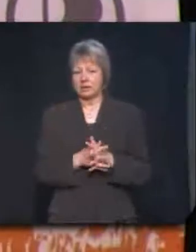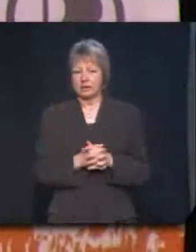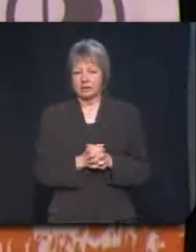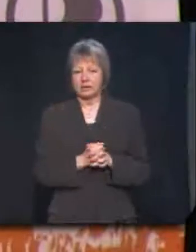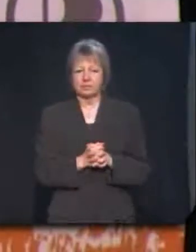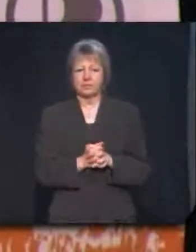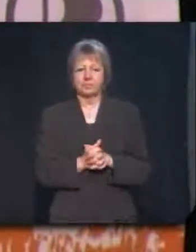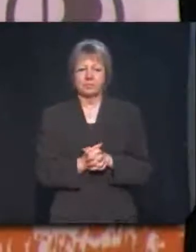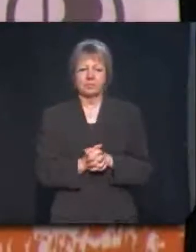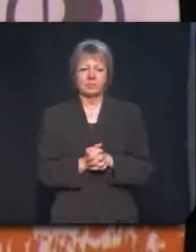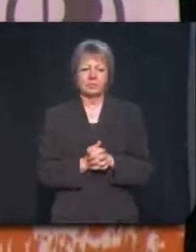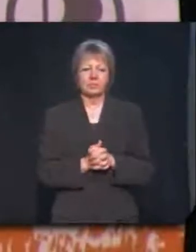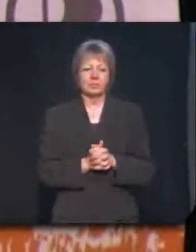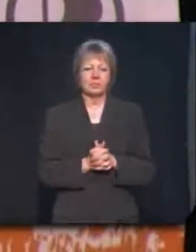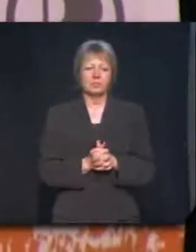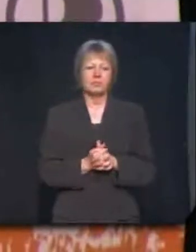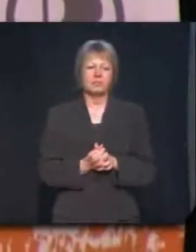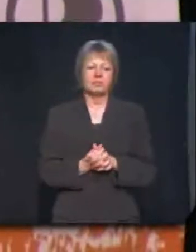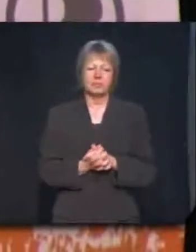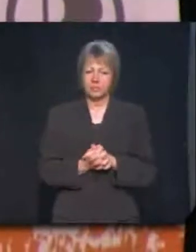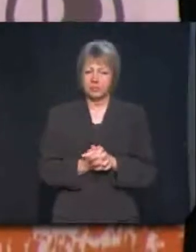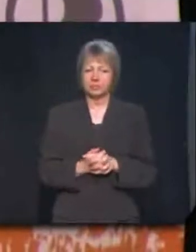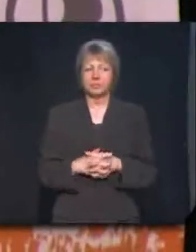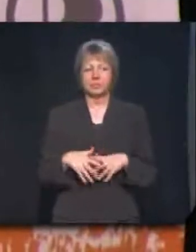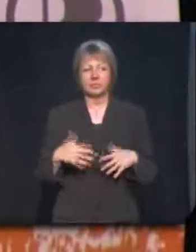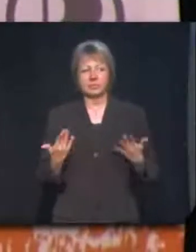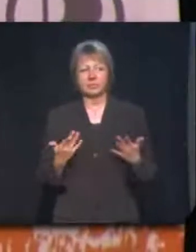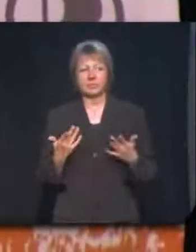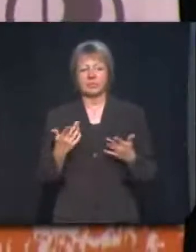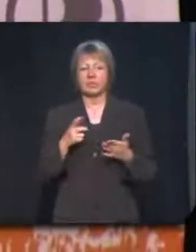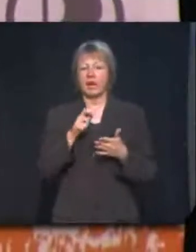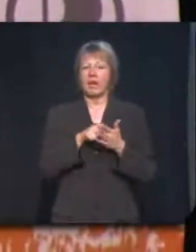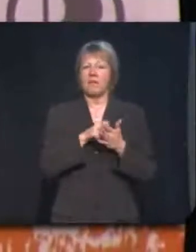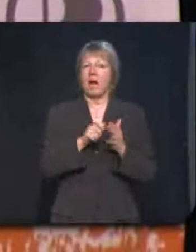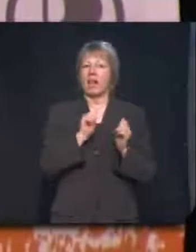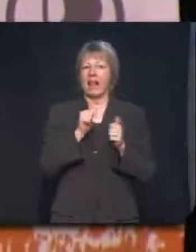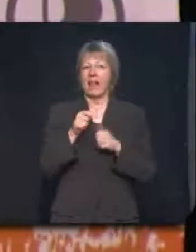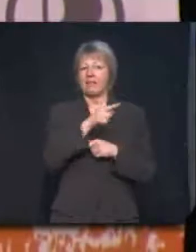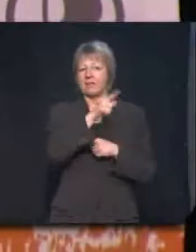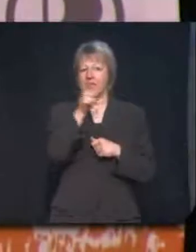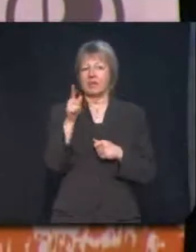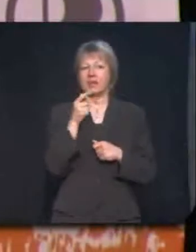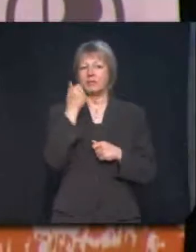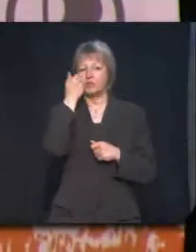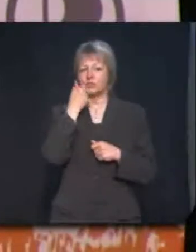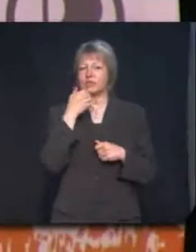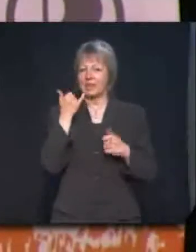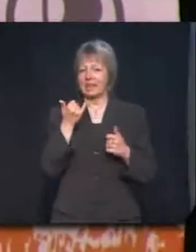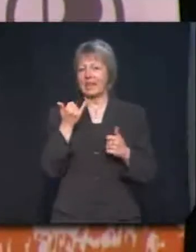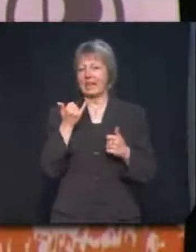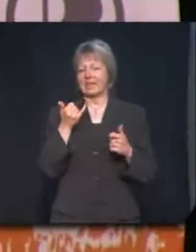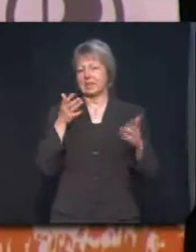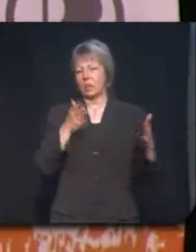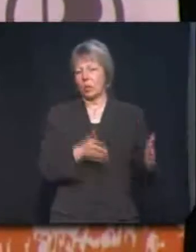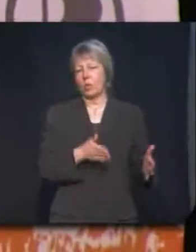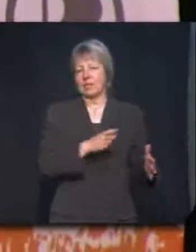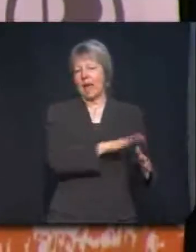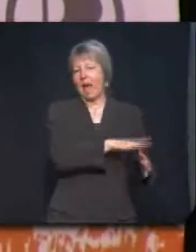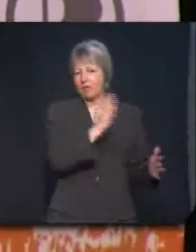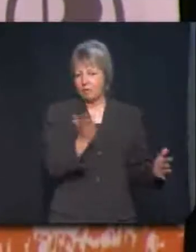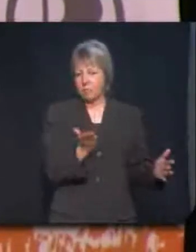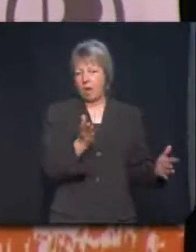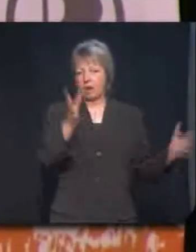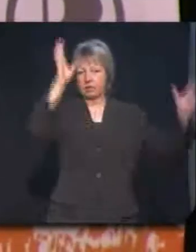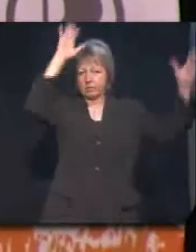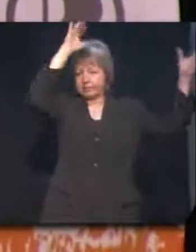Liebe Wahlhelfer öffnet die Urnen hebt sie hoch zeigt sie her